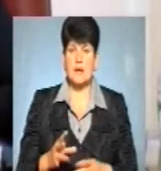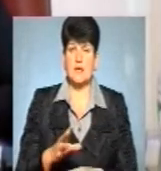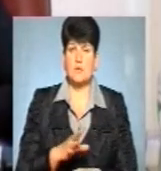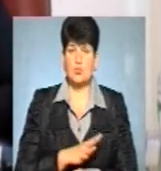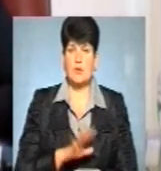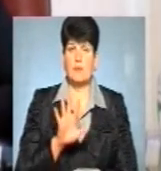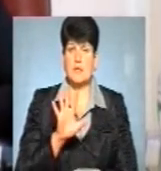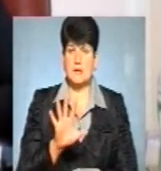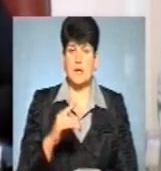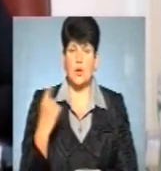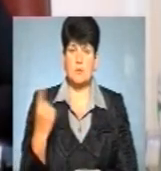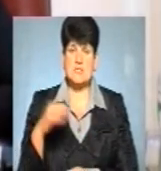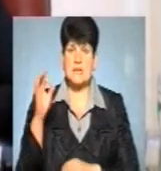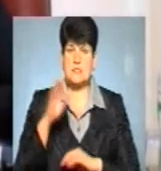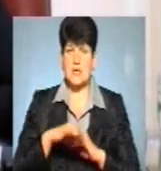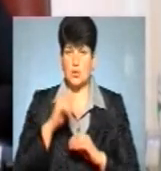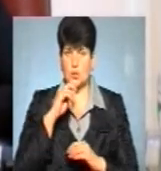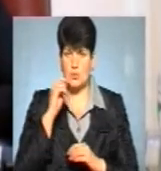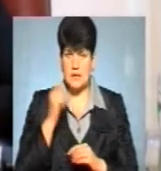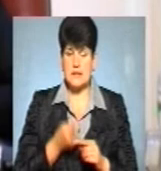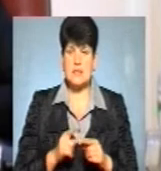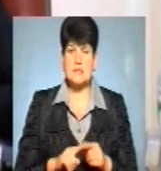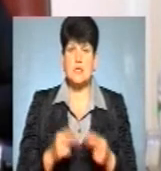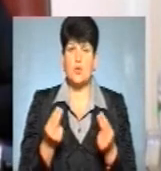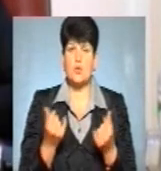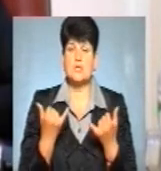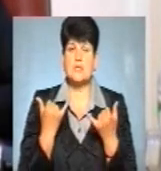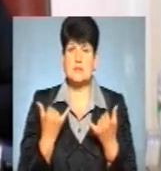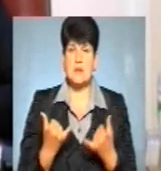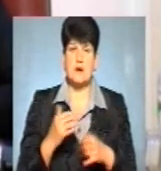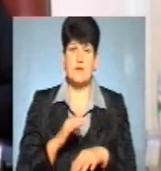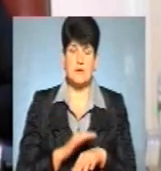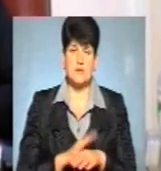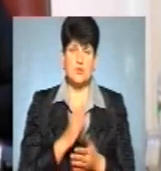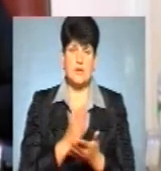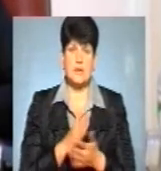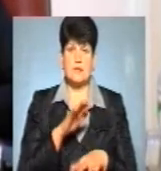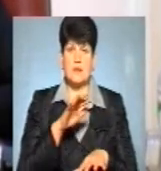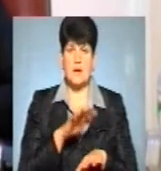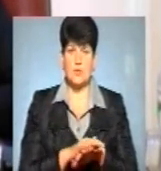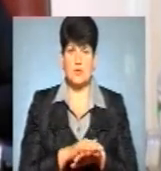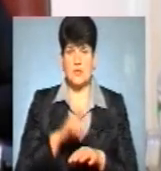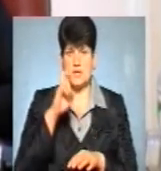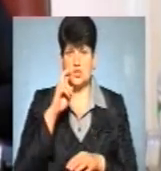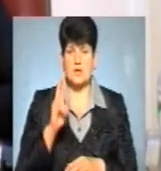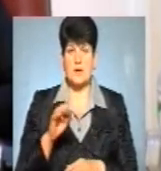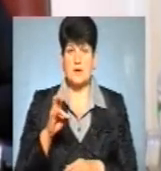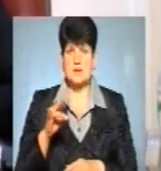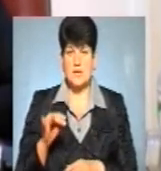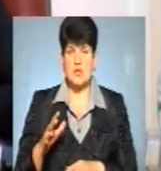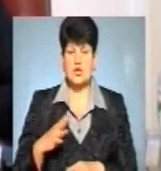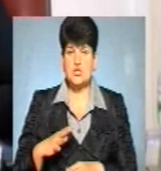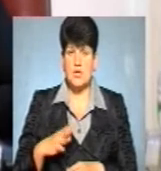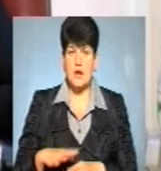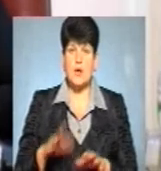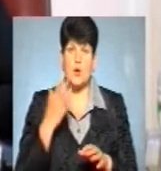5 областях Західної України. Ці кошти зараз фактично лежать на рахунках Держказначейства і чекають, поки